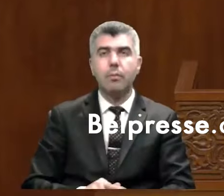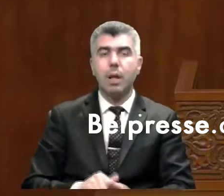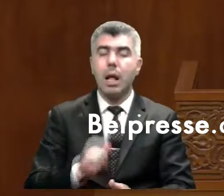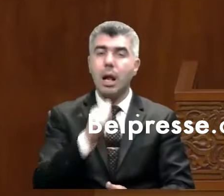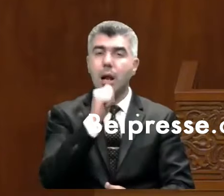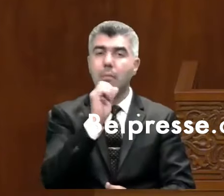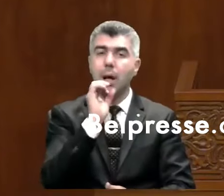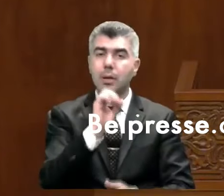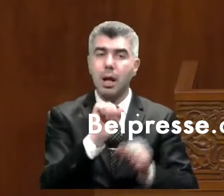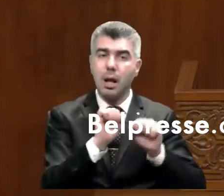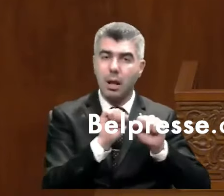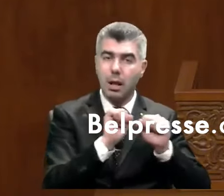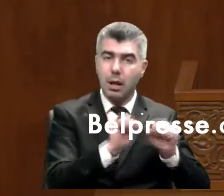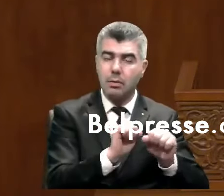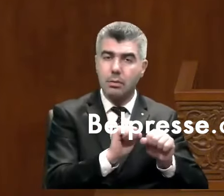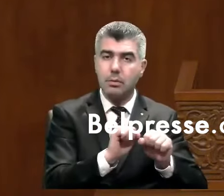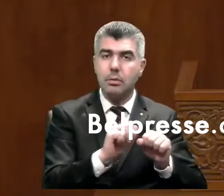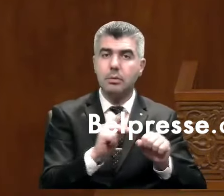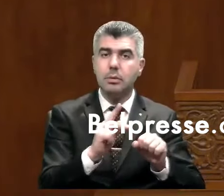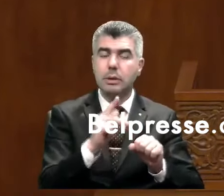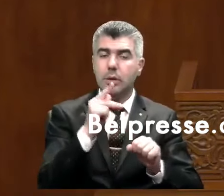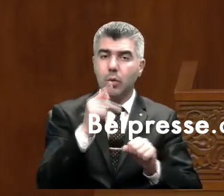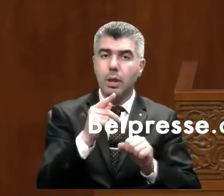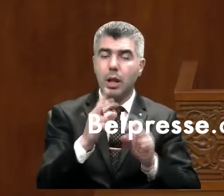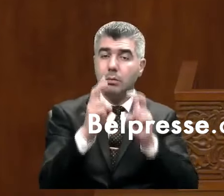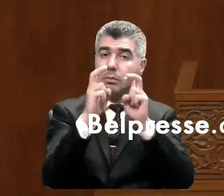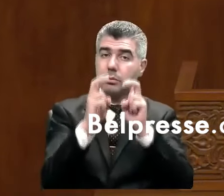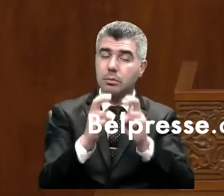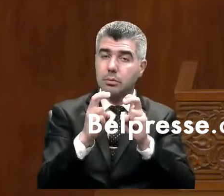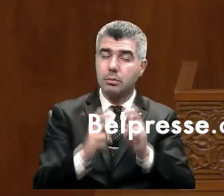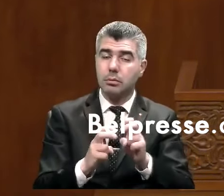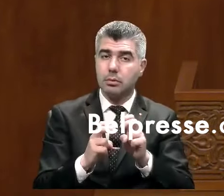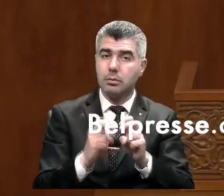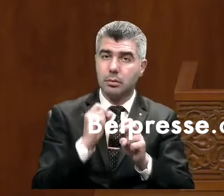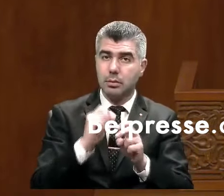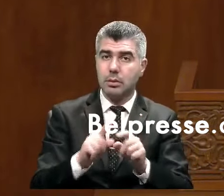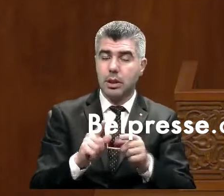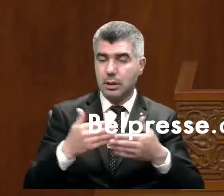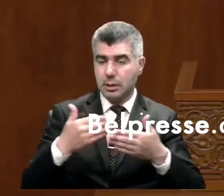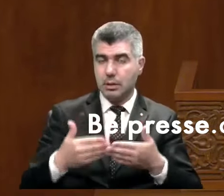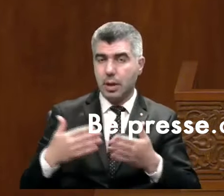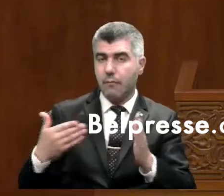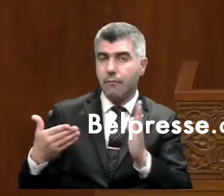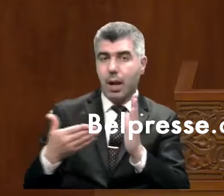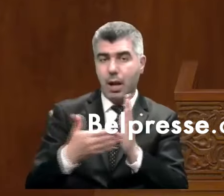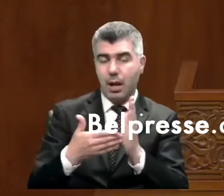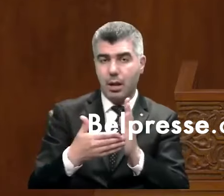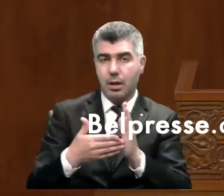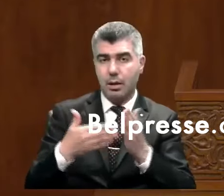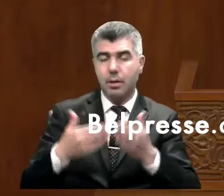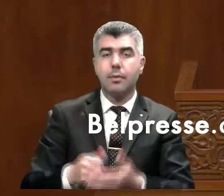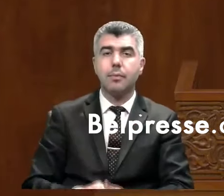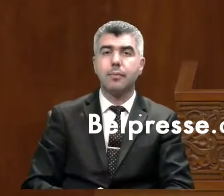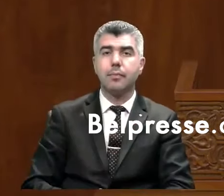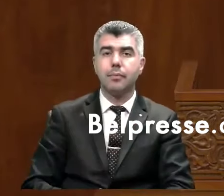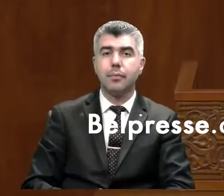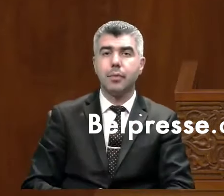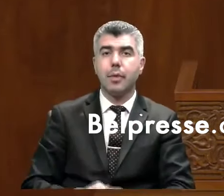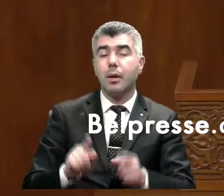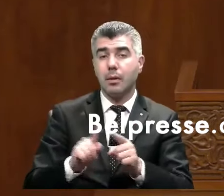المائيه المخوله للغرب عرفت تراجع مهم خلال الموسمين الاخيرين وخصوصا هذا الموسم نظرا